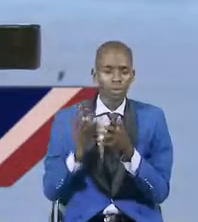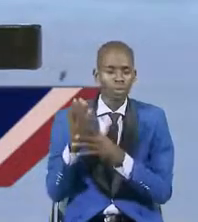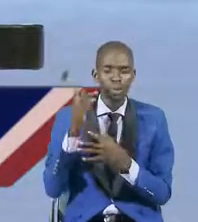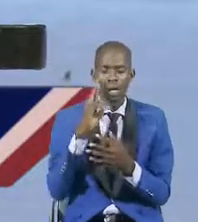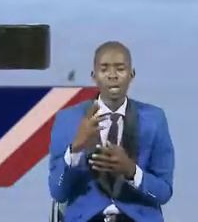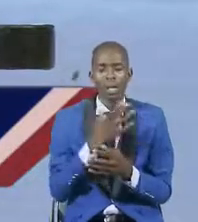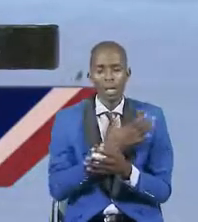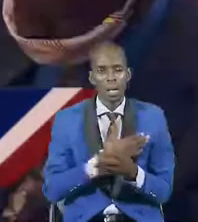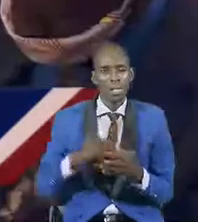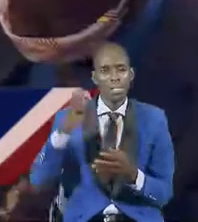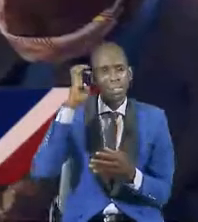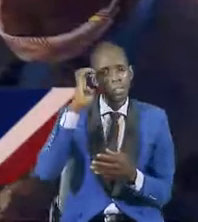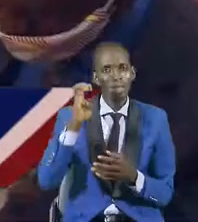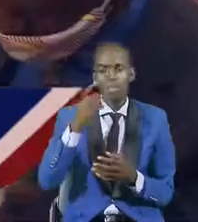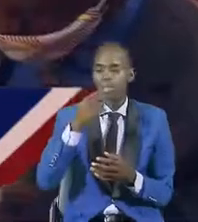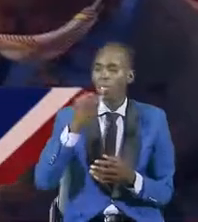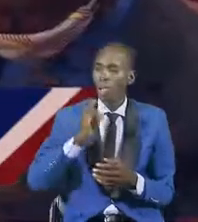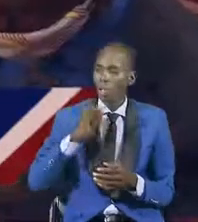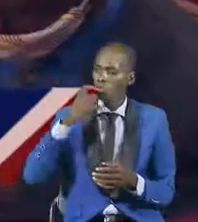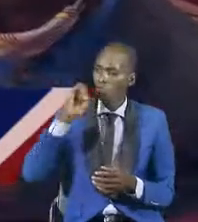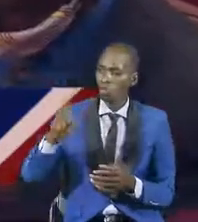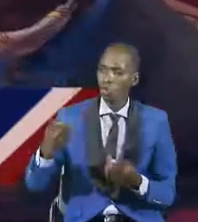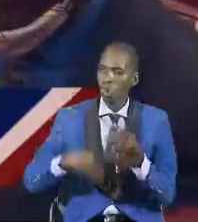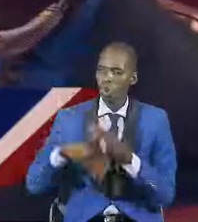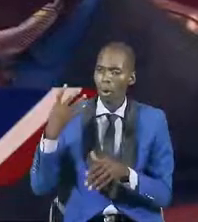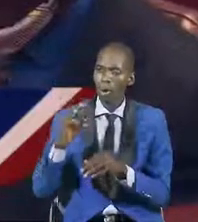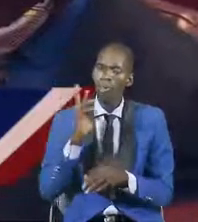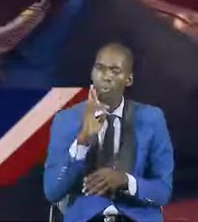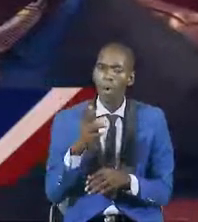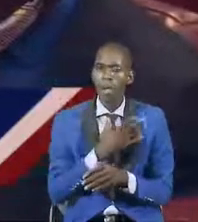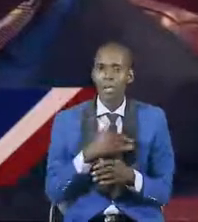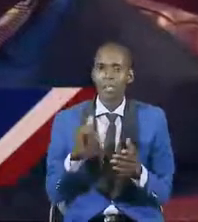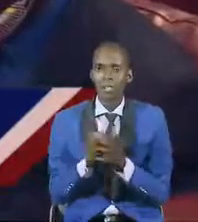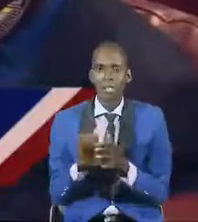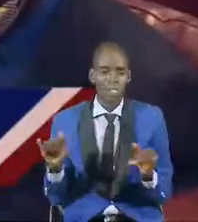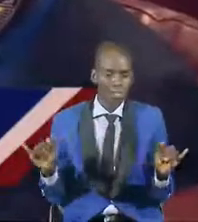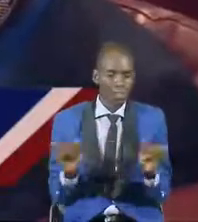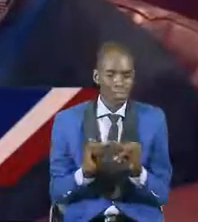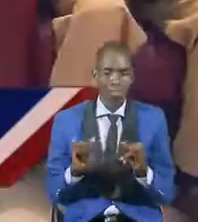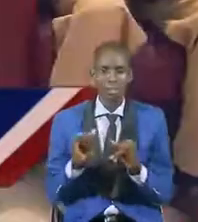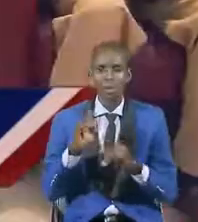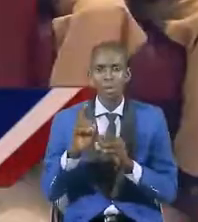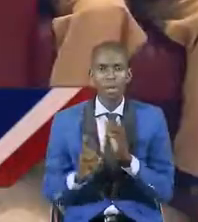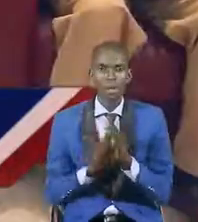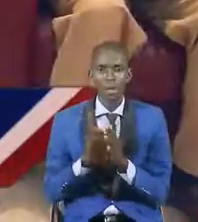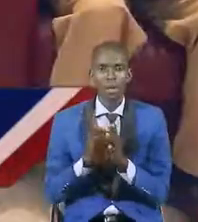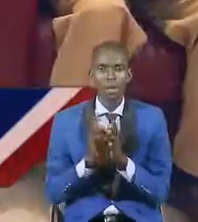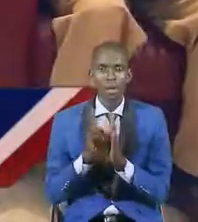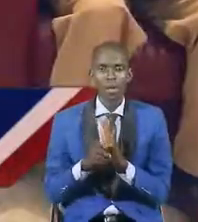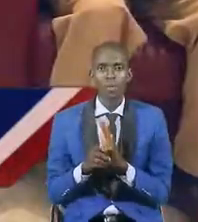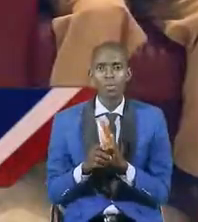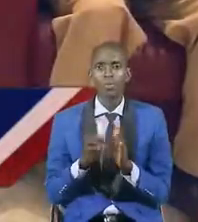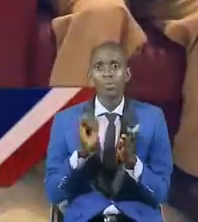elle. Et puis il dit que je te commande, sors d'elle et je te donne au nom de Jésus, sors d'elle